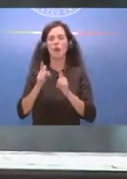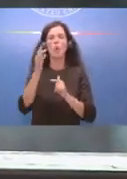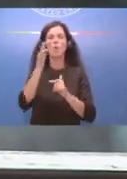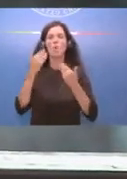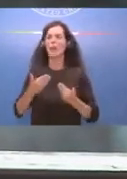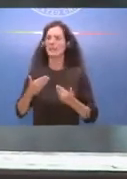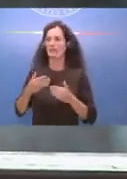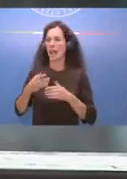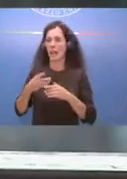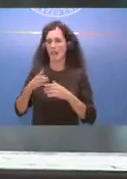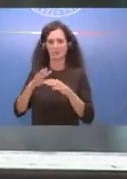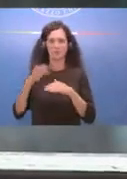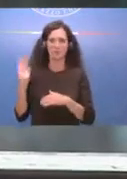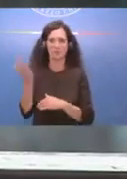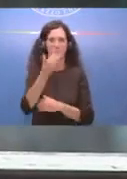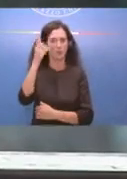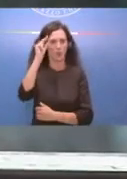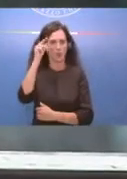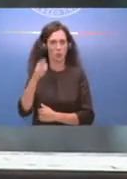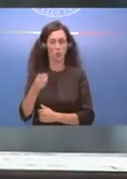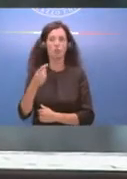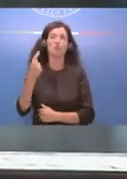protection plan